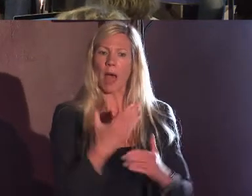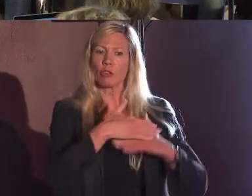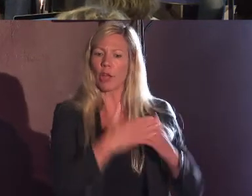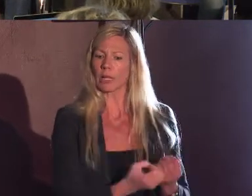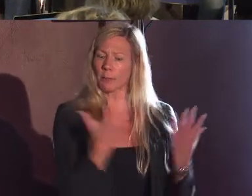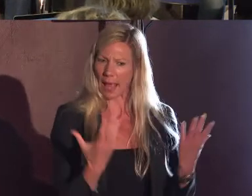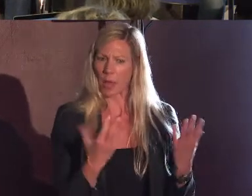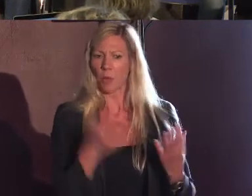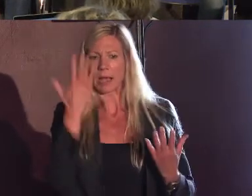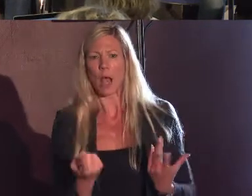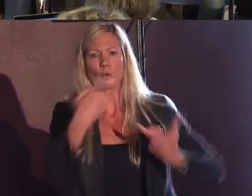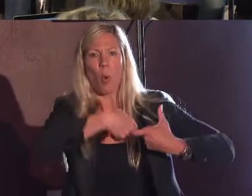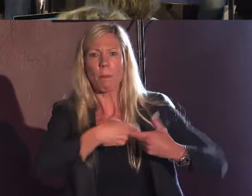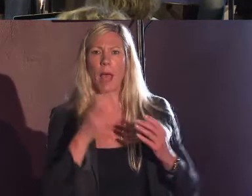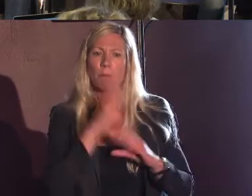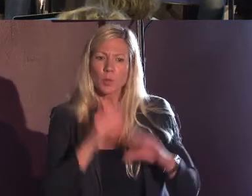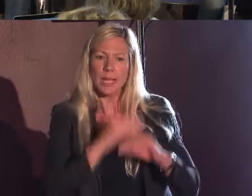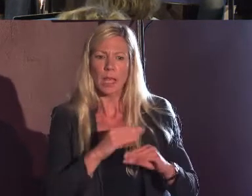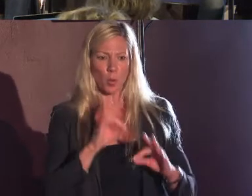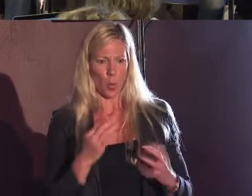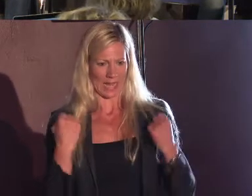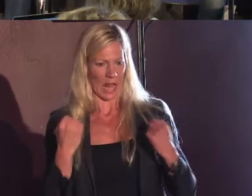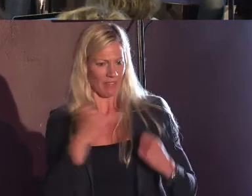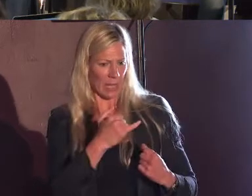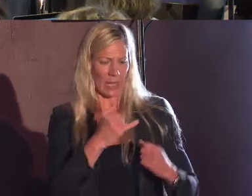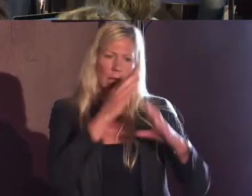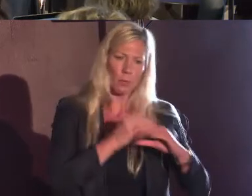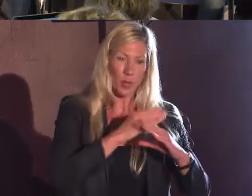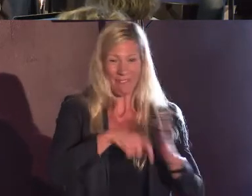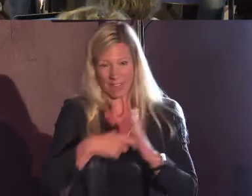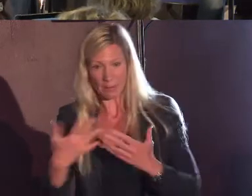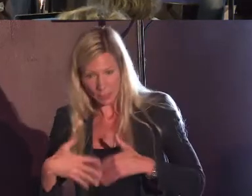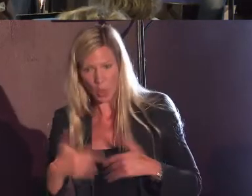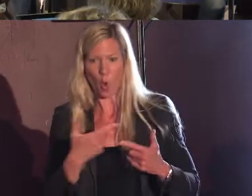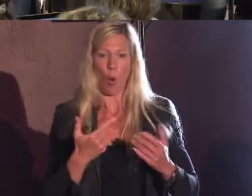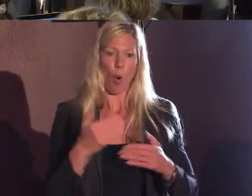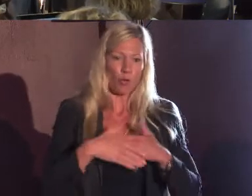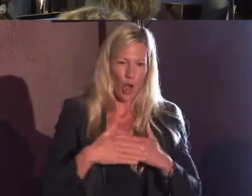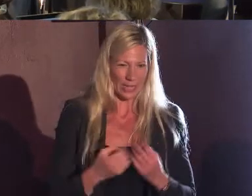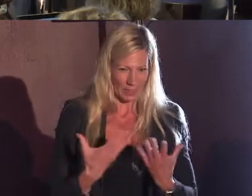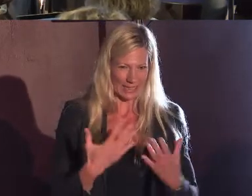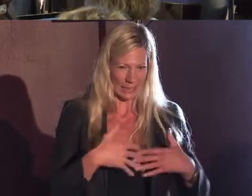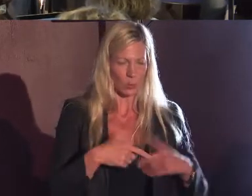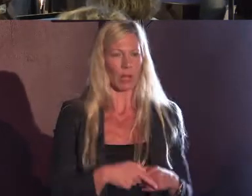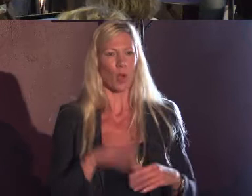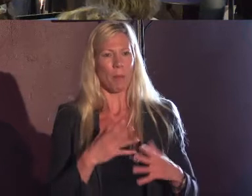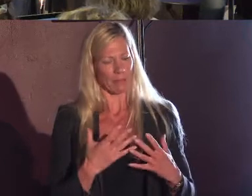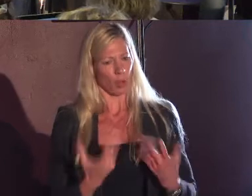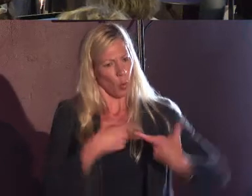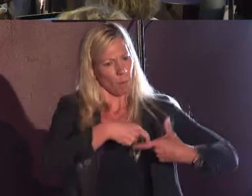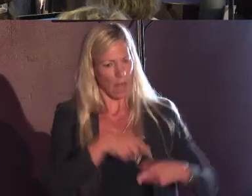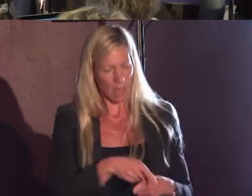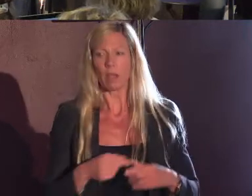hur man kopplar musiken, hur kraften i musiken i både filmindustrin och dataspelsindustrin. Och då har